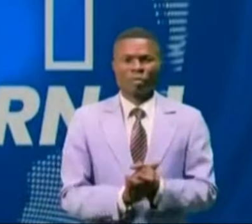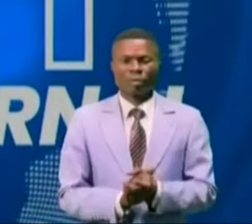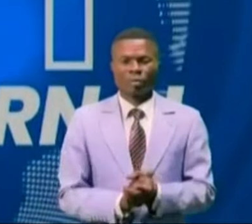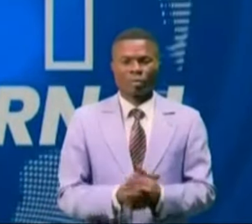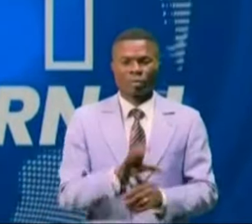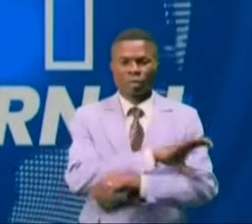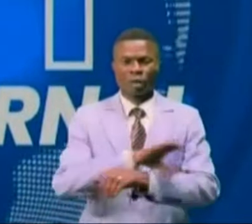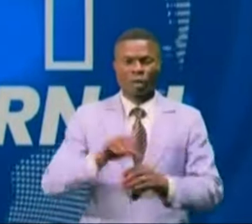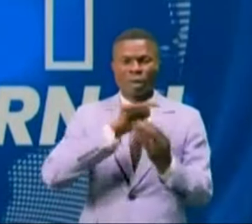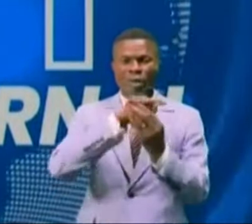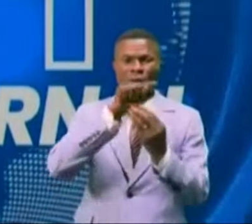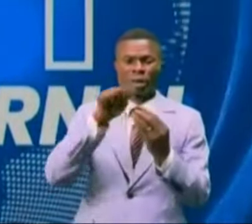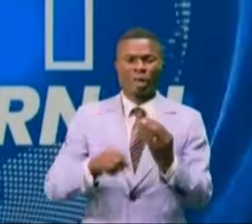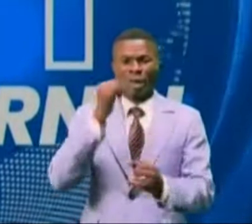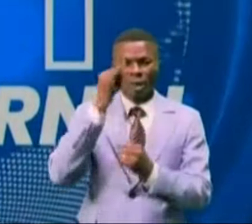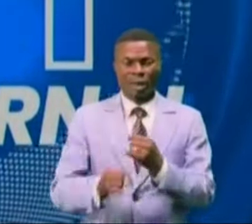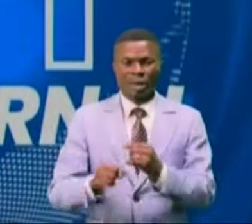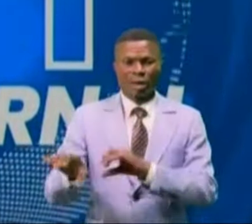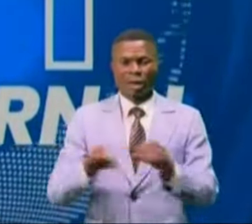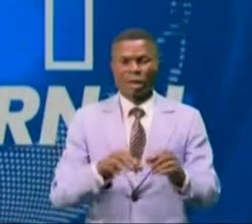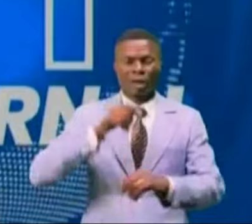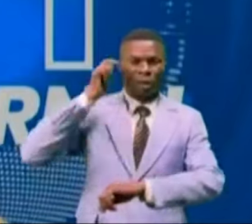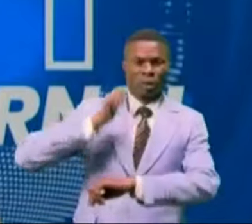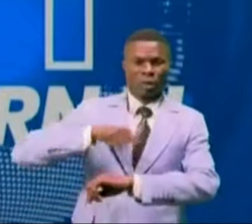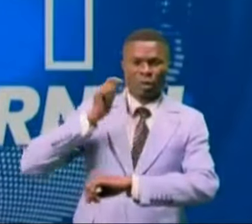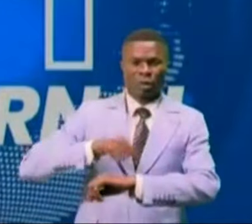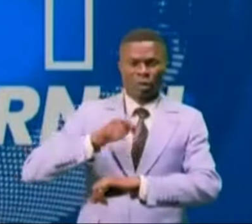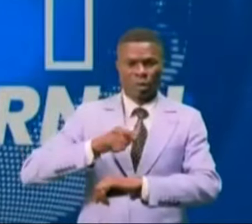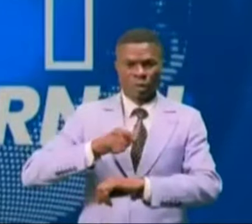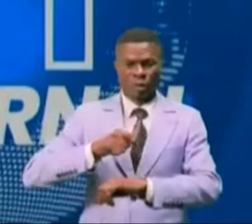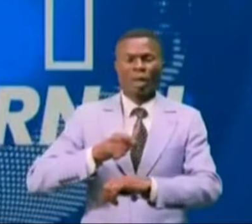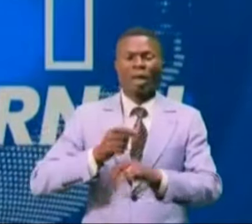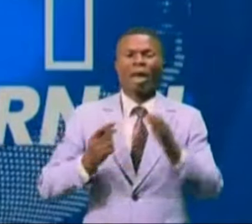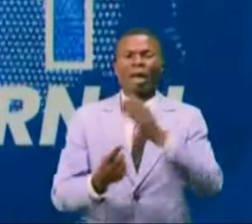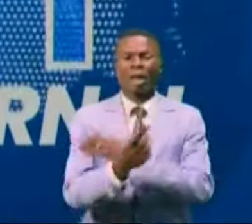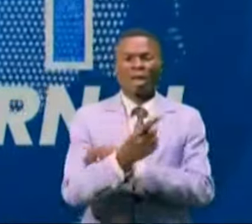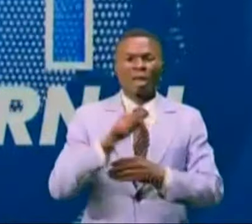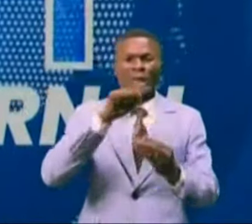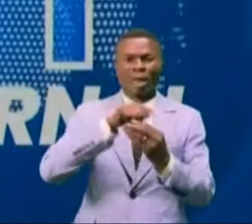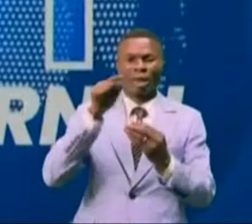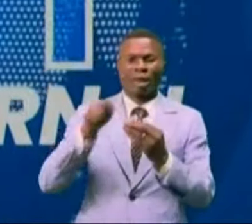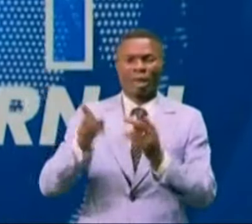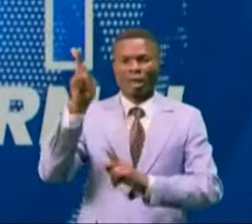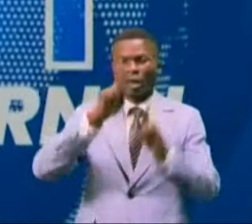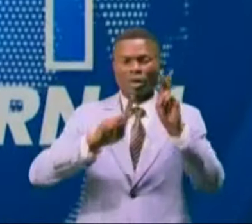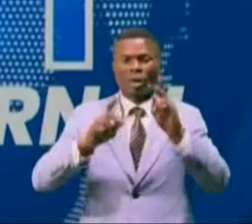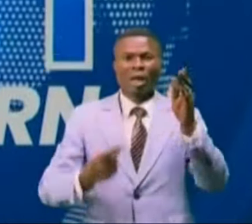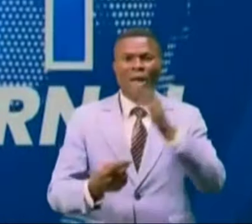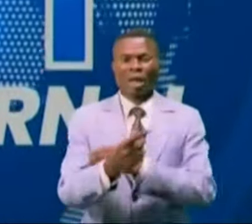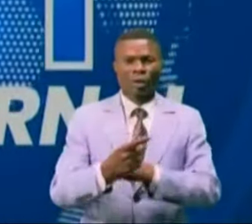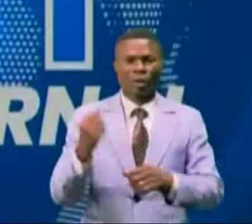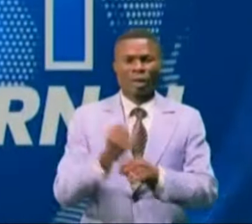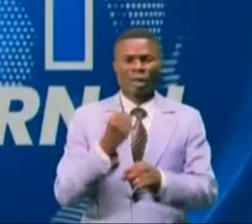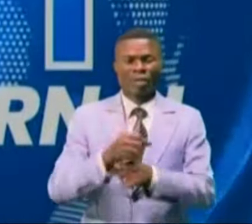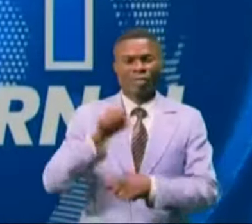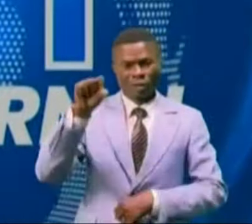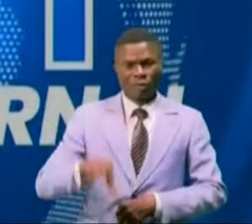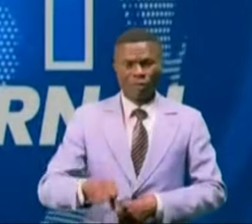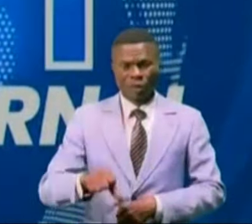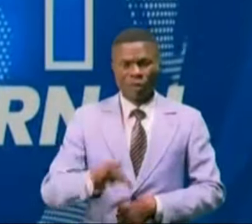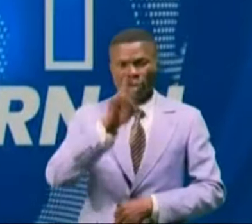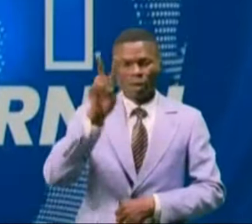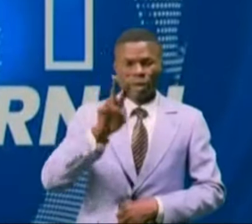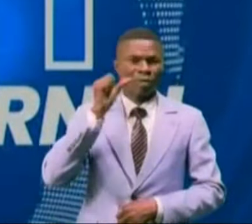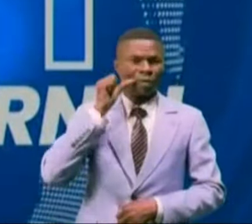la Cour des comptes c'est la fin de la série d'audiences mettant en cause les comptables publics accusés de fautes de gestion ce